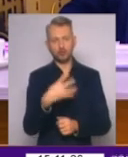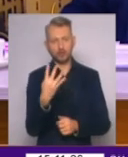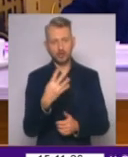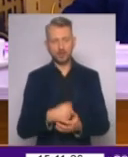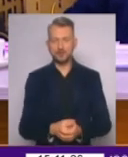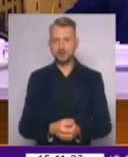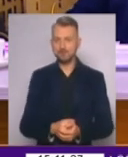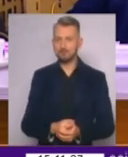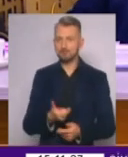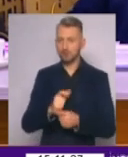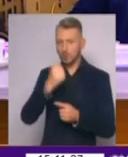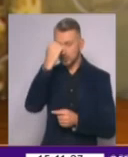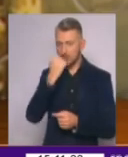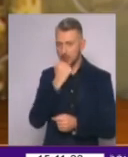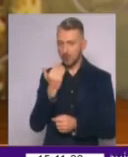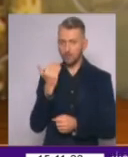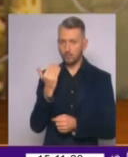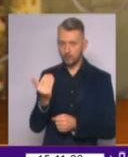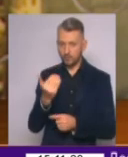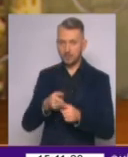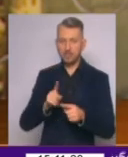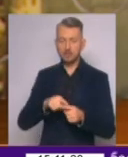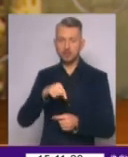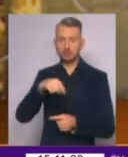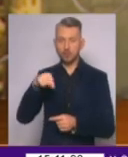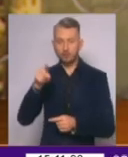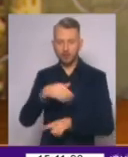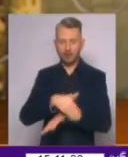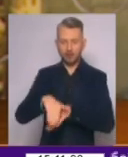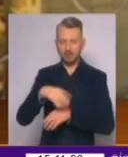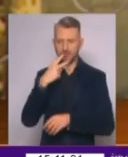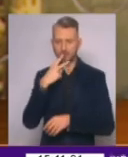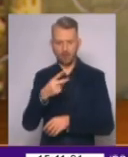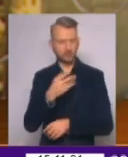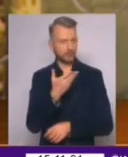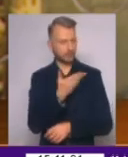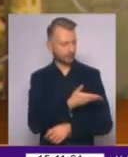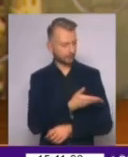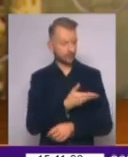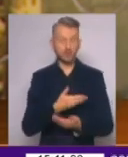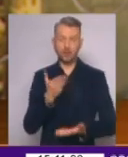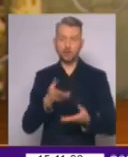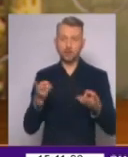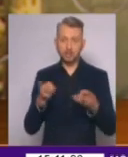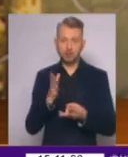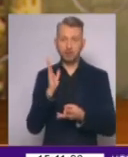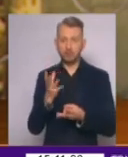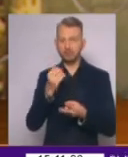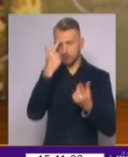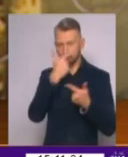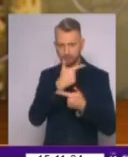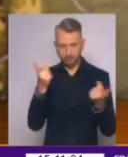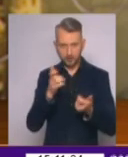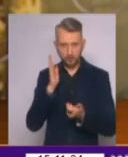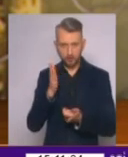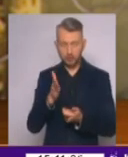044-362-2544. Так, дуже дякую. Ви ці телефони так само бачите і на екранах. Якщо потрібно буде, ми ще раз озвучимо їх обов'язково у прямому ефірі. Тож, будь ласка,